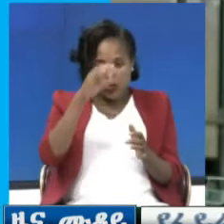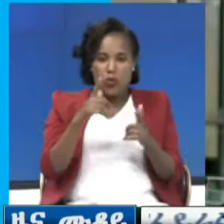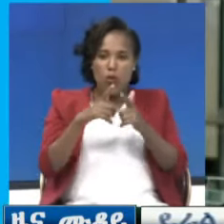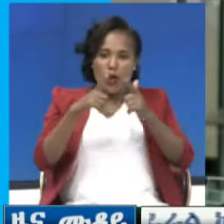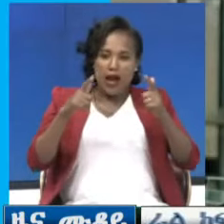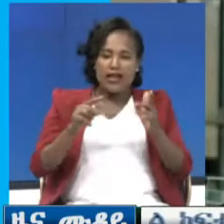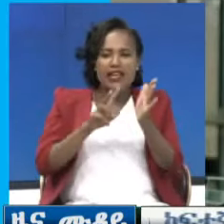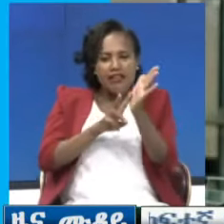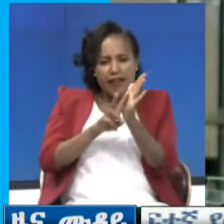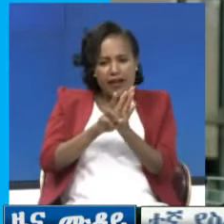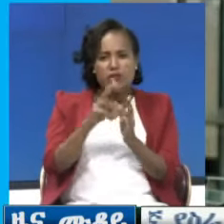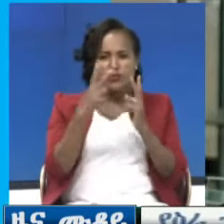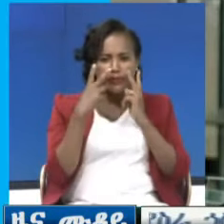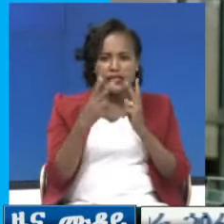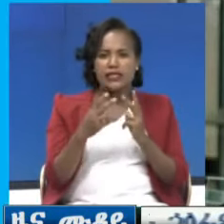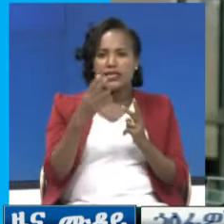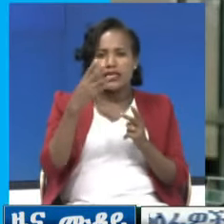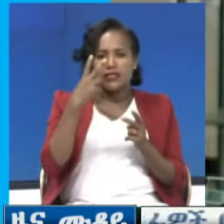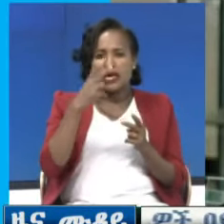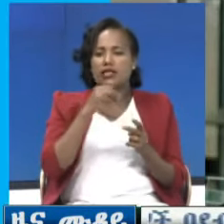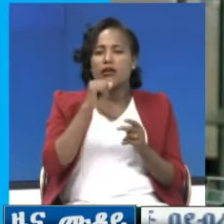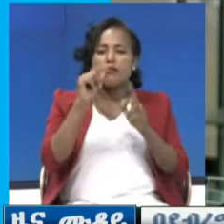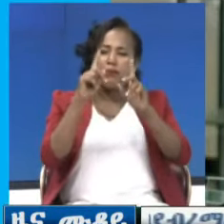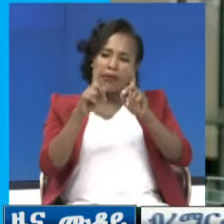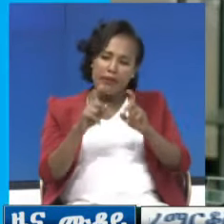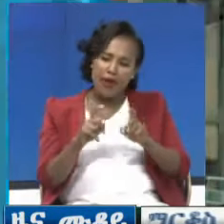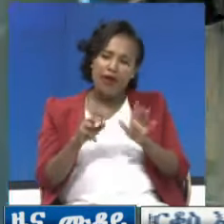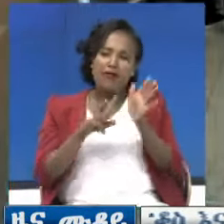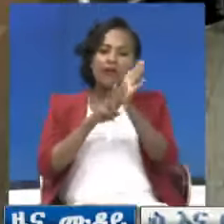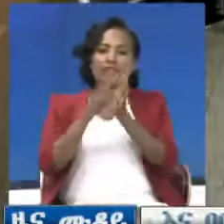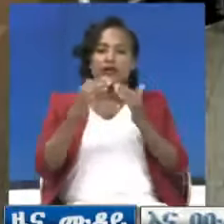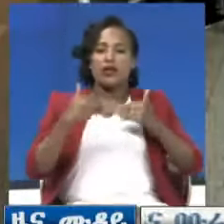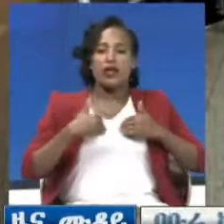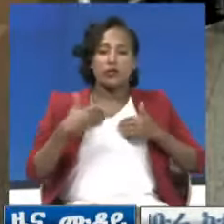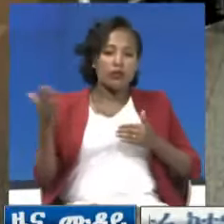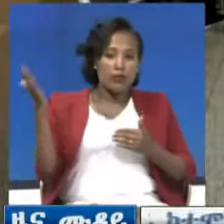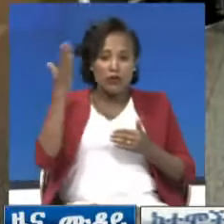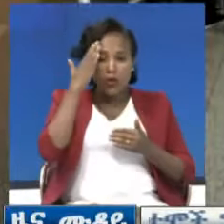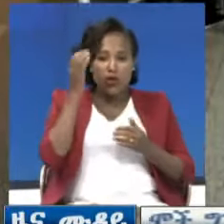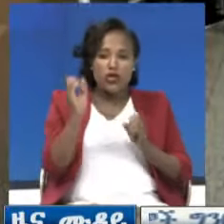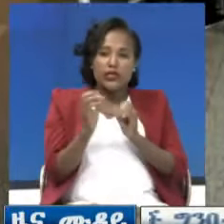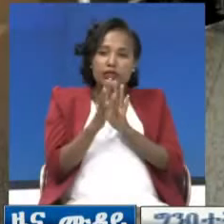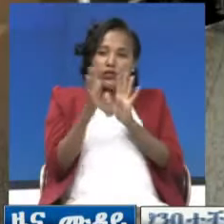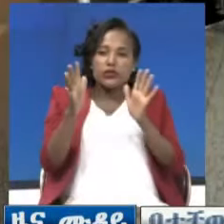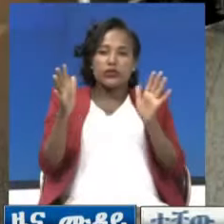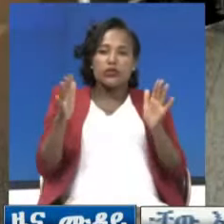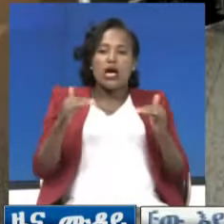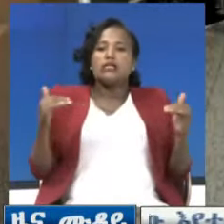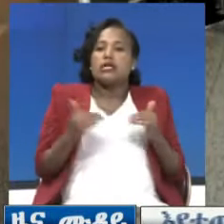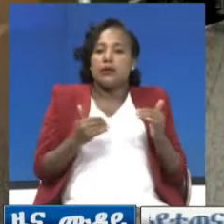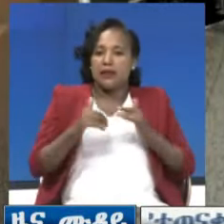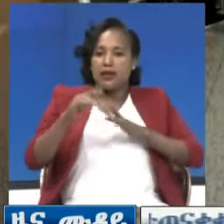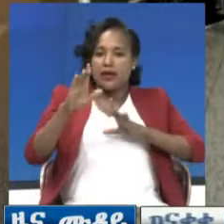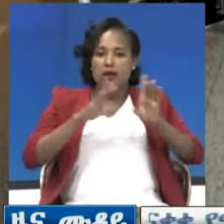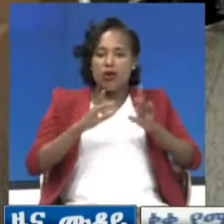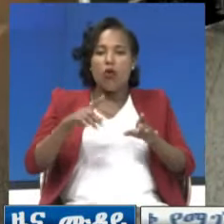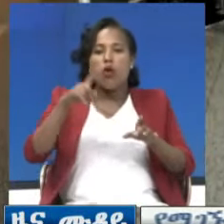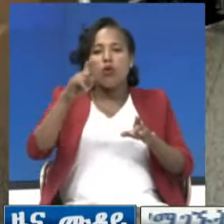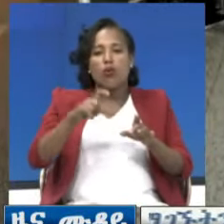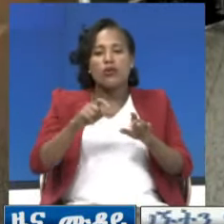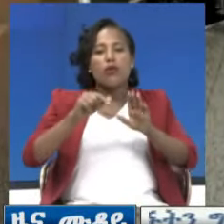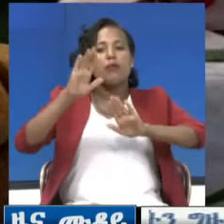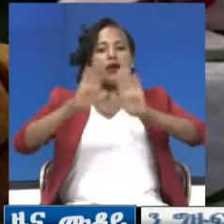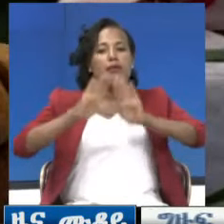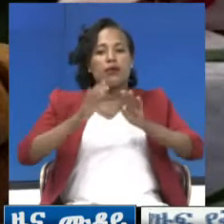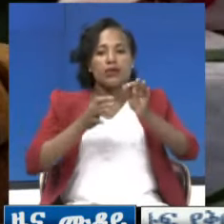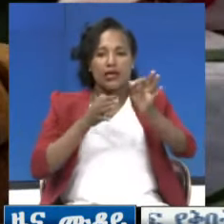ያለ የቫይረሱ ምልክት ሳያሳዩ በምርመራ ቫይረሱ እንዳለባቸው በመታወቁ ስርጭቱን ይበልጥ አሳሳቢ እንዳደረገው ኮሚቴው